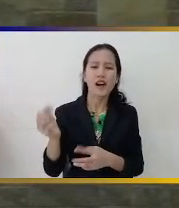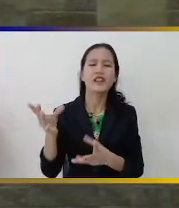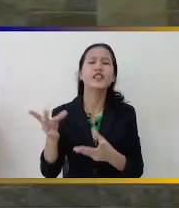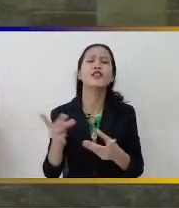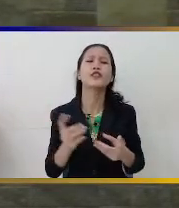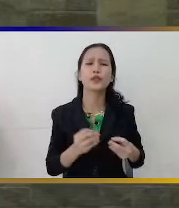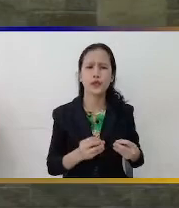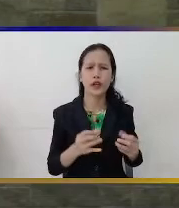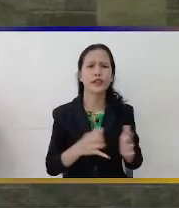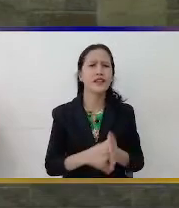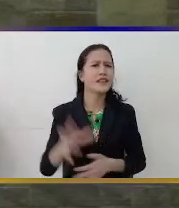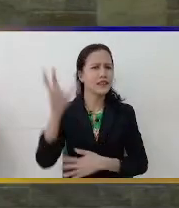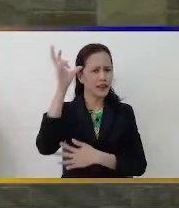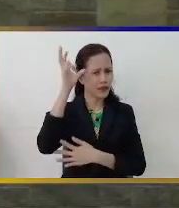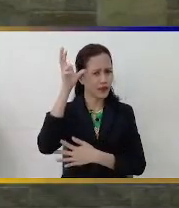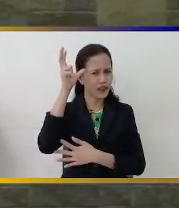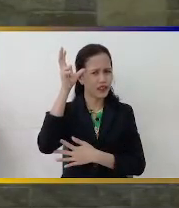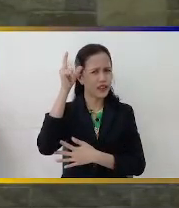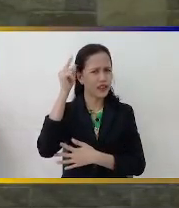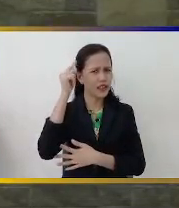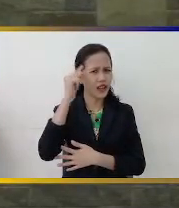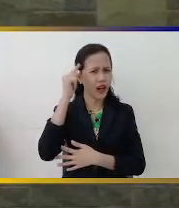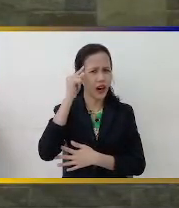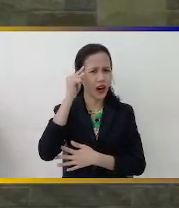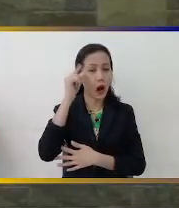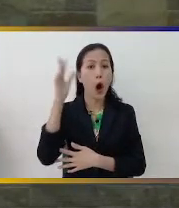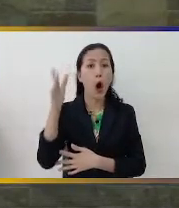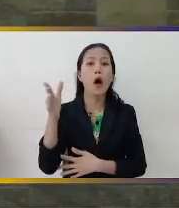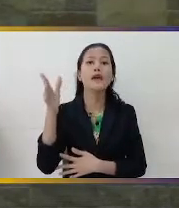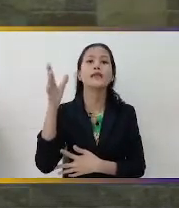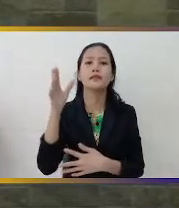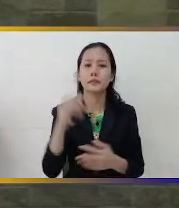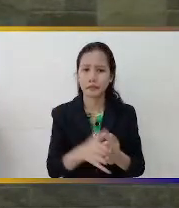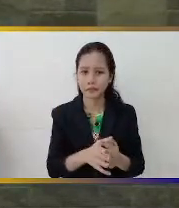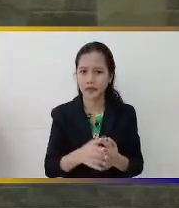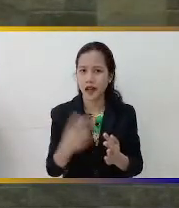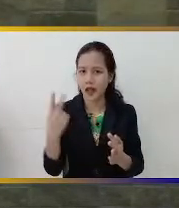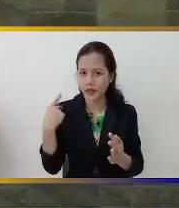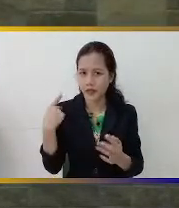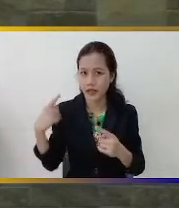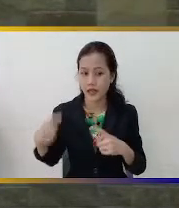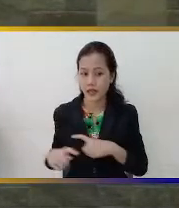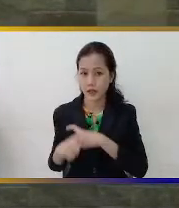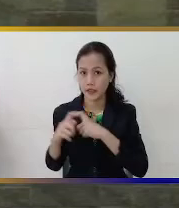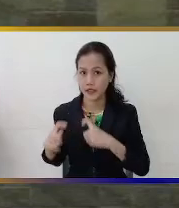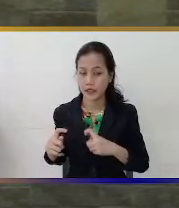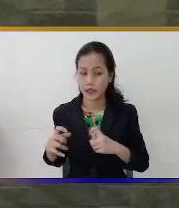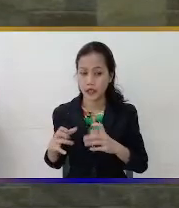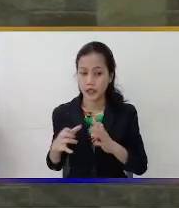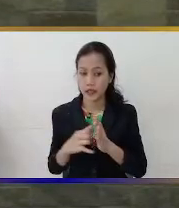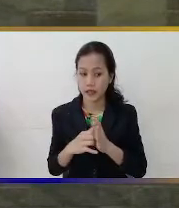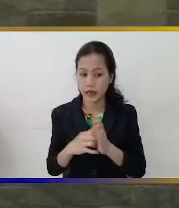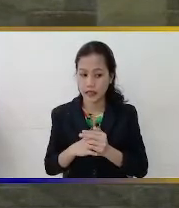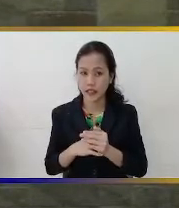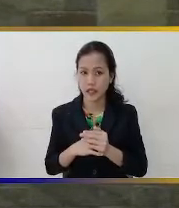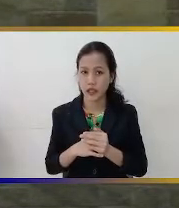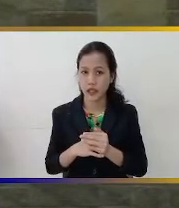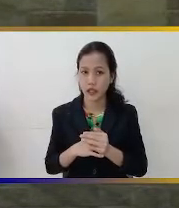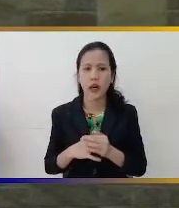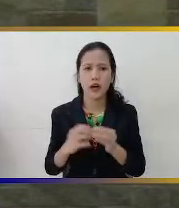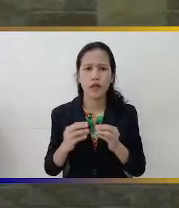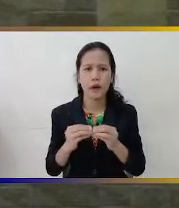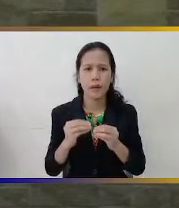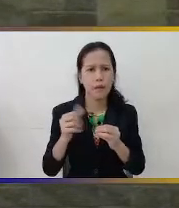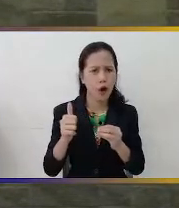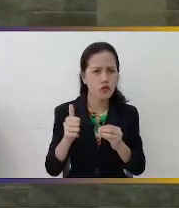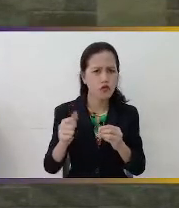So makikita nyo po, dyan pa lang nagkakaroon na sila ng kasalanan. Okay, yan po yung mga particular sins na dinidil dito